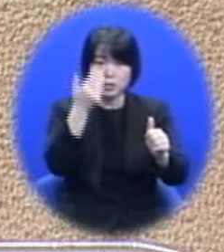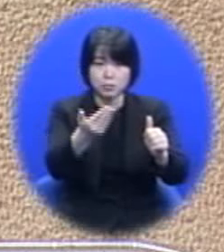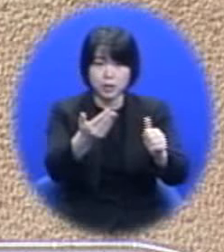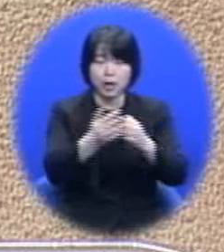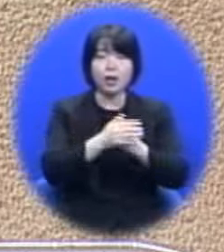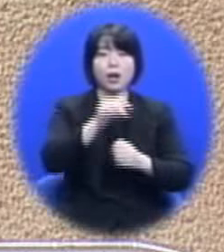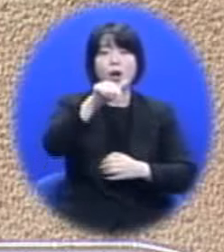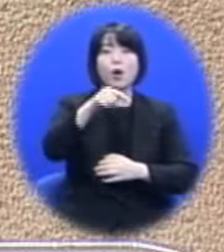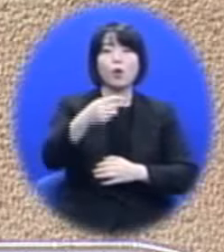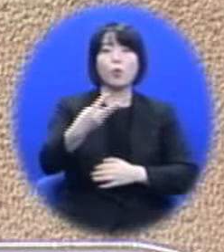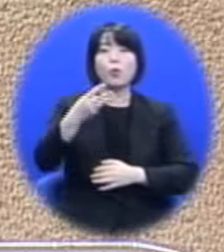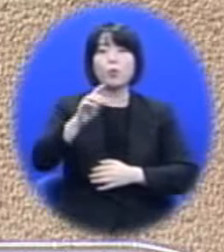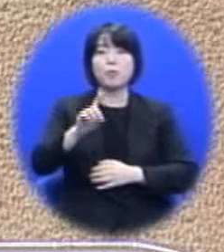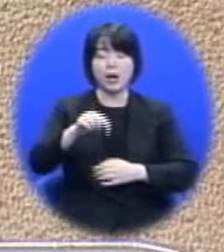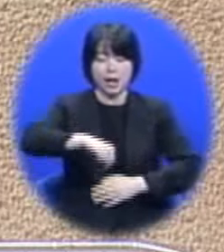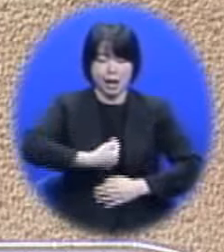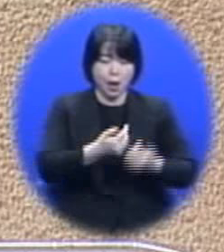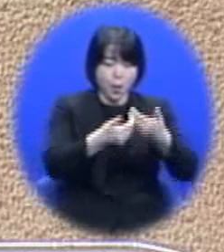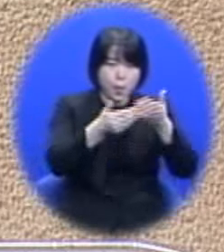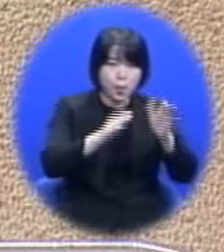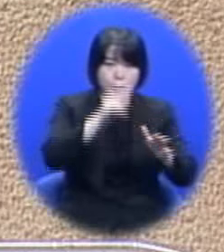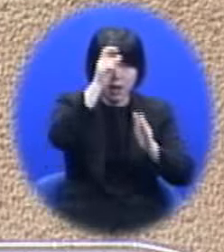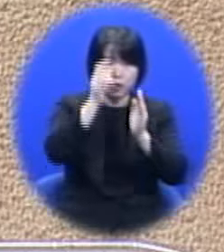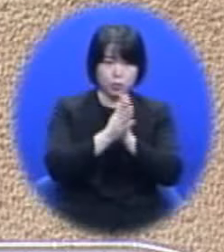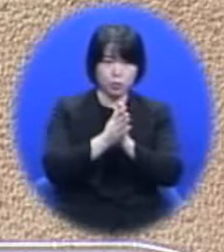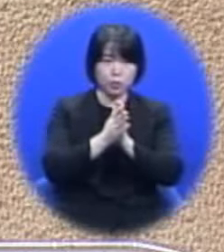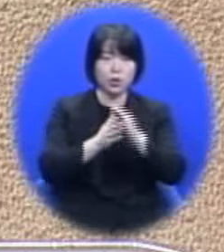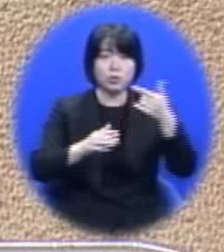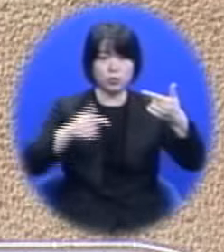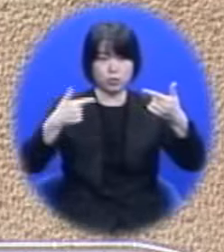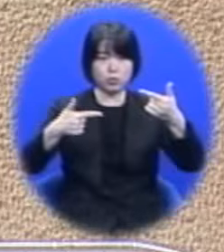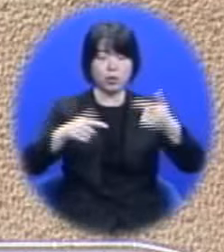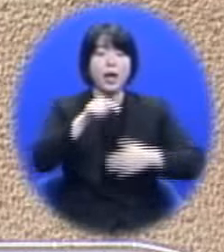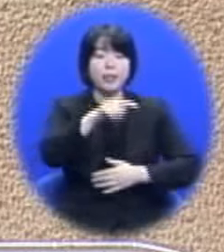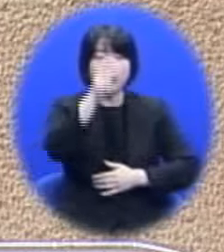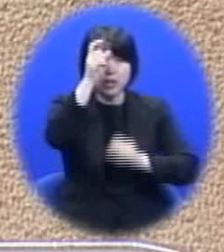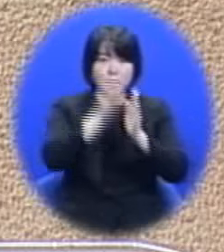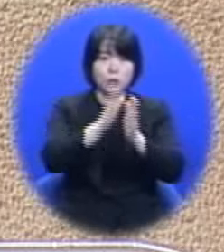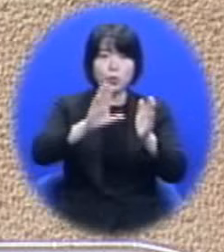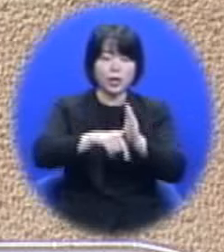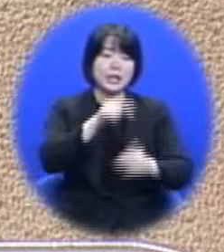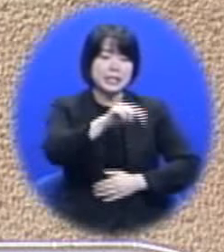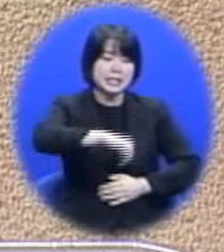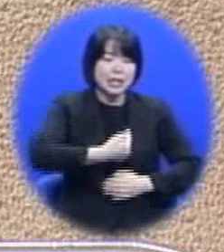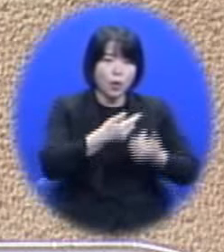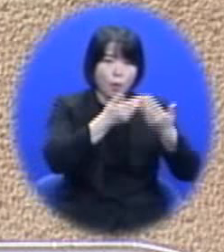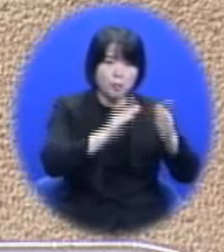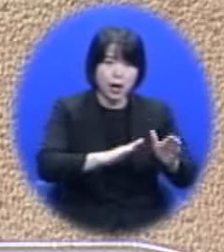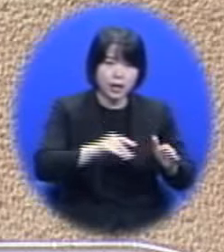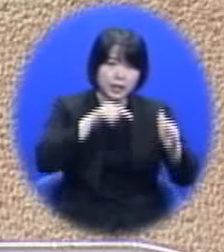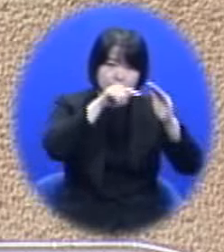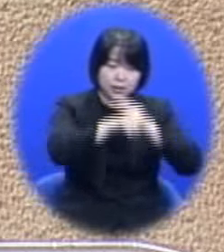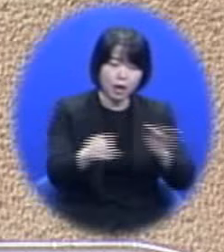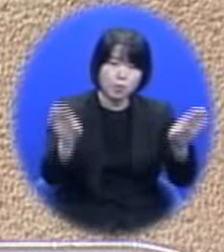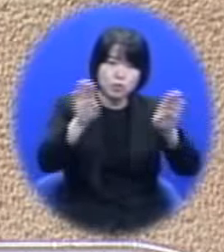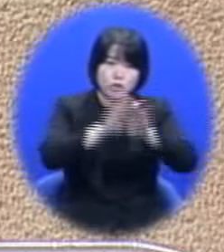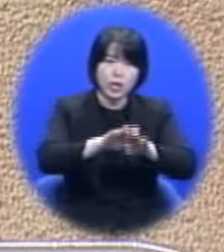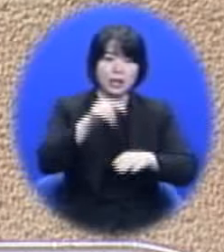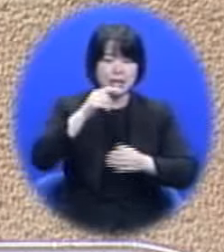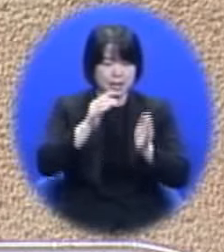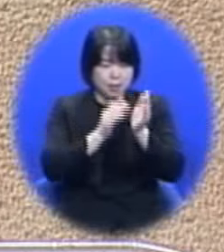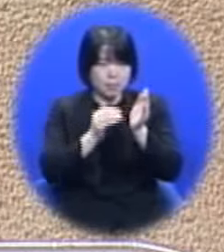하셨습니다. 6절에 너는 기도할 때 내 골방에 들어가 문을 닫고 은밀한 중에 계신 내 아버지께